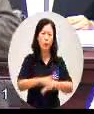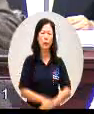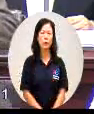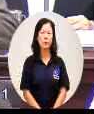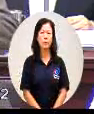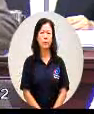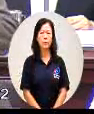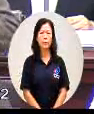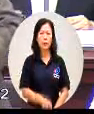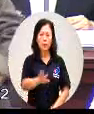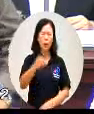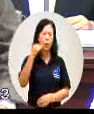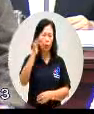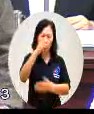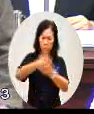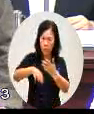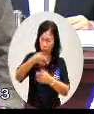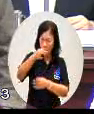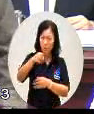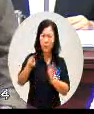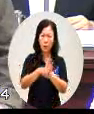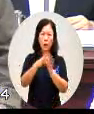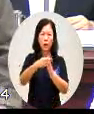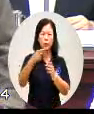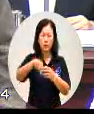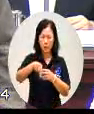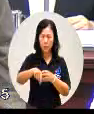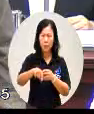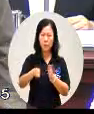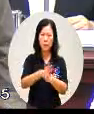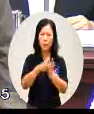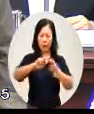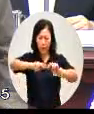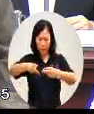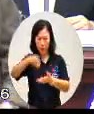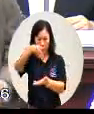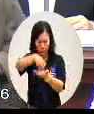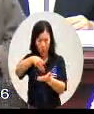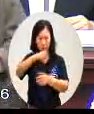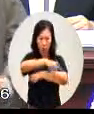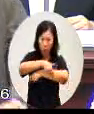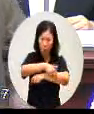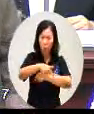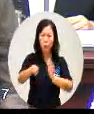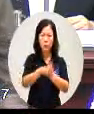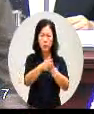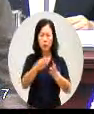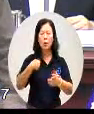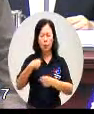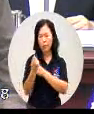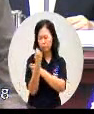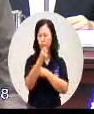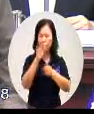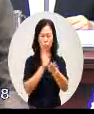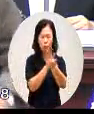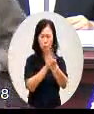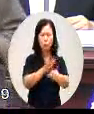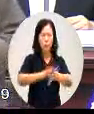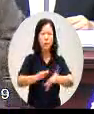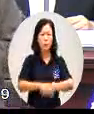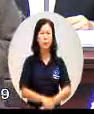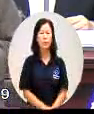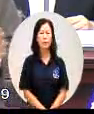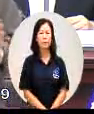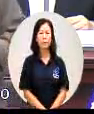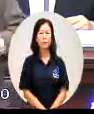果他们的剩余款在这个部分能够变更设计，那我想我们会大力支持。 好，谢谢。